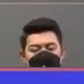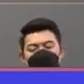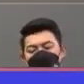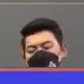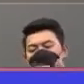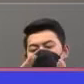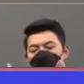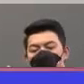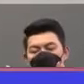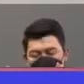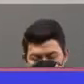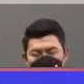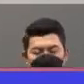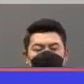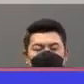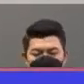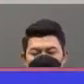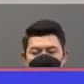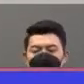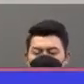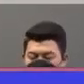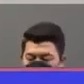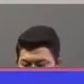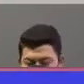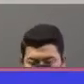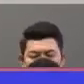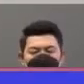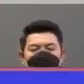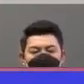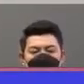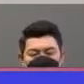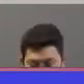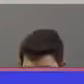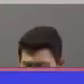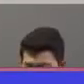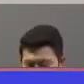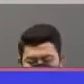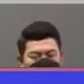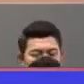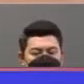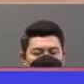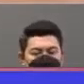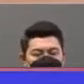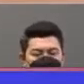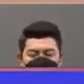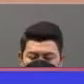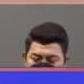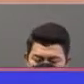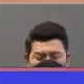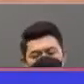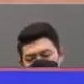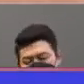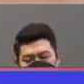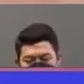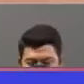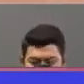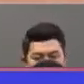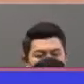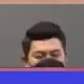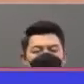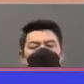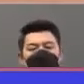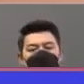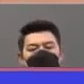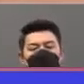ตรกรให้เป็นปัจจุบันคือท่านก็ต้องไปหมั่นอัปเดตทุกๆปีนะคะได้ที่สำนักงานเกษตรอำเภอและสำนักงานเกษตรจังหวัด